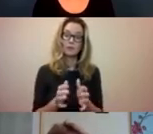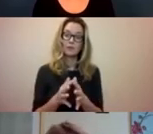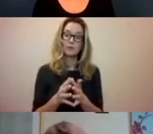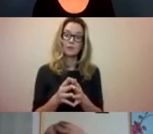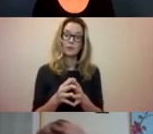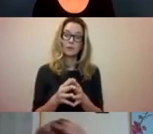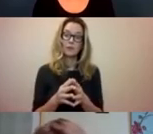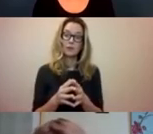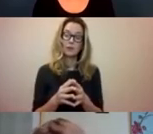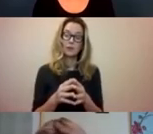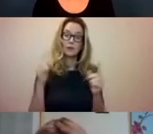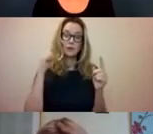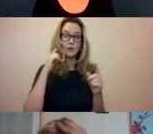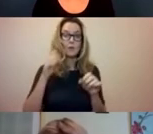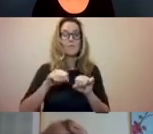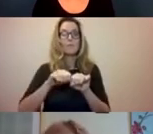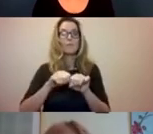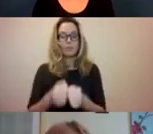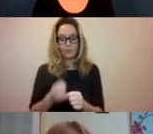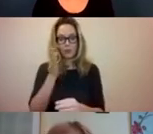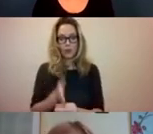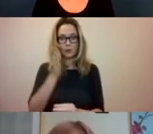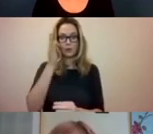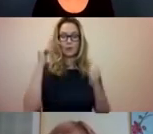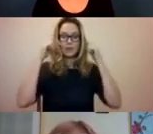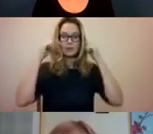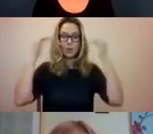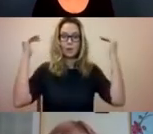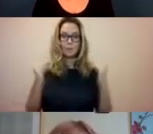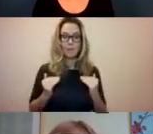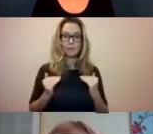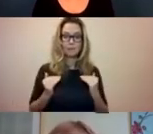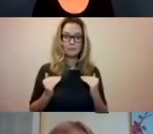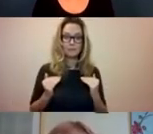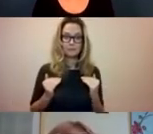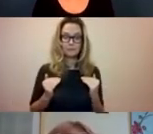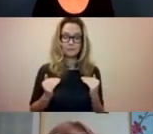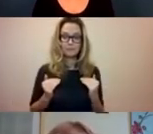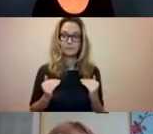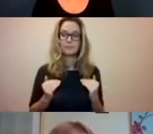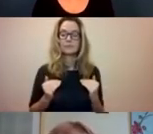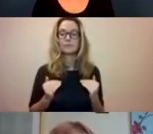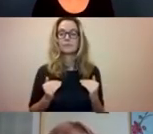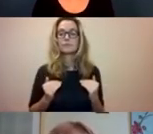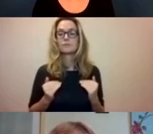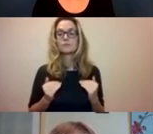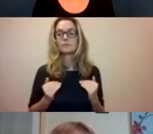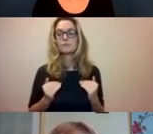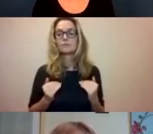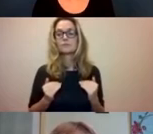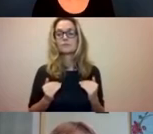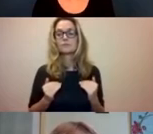Toen ging mijn gehoor nog slechter achteruit. En volgens de getallen van de